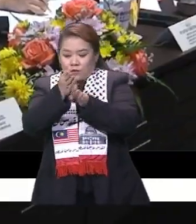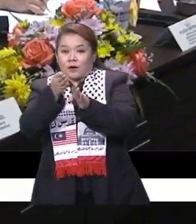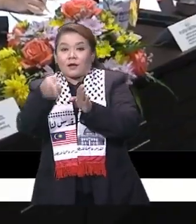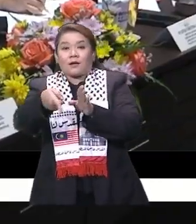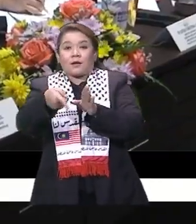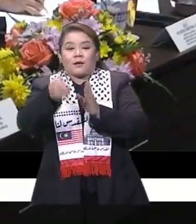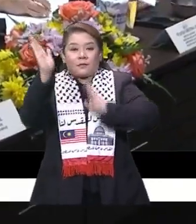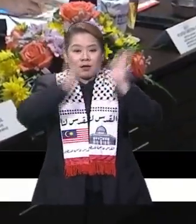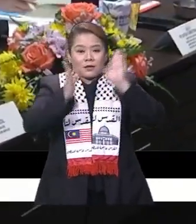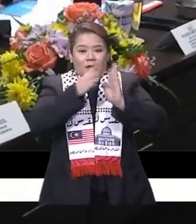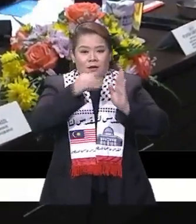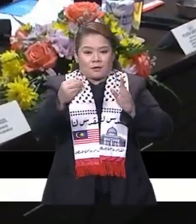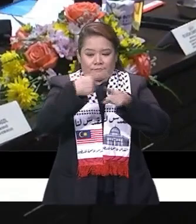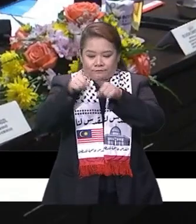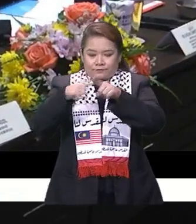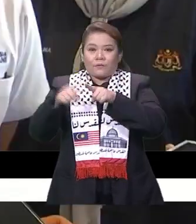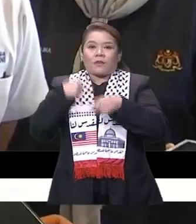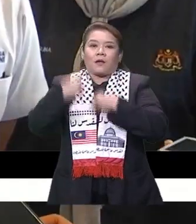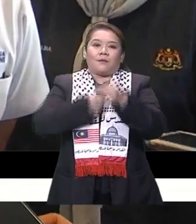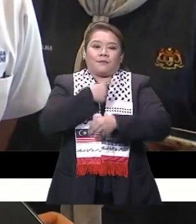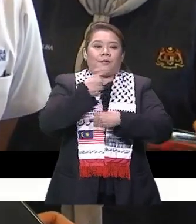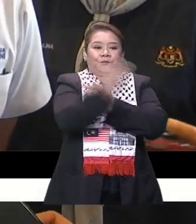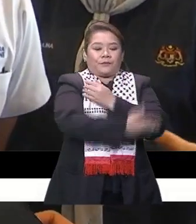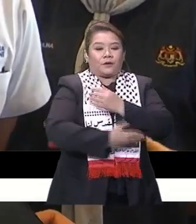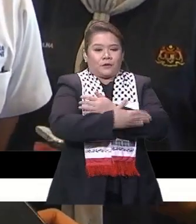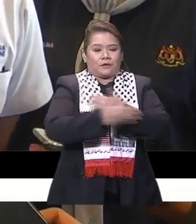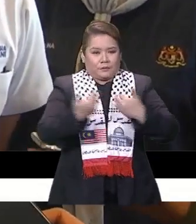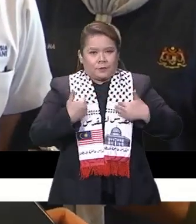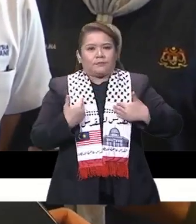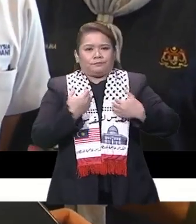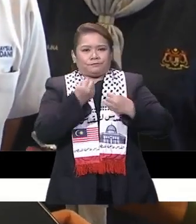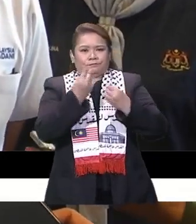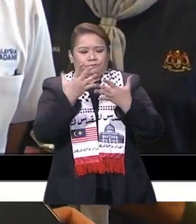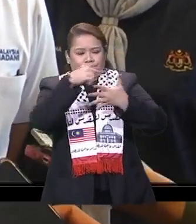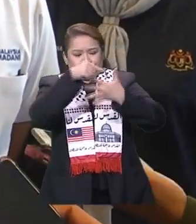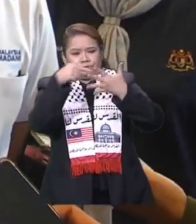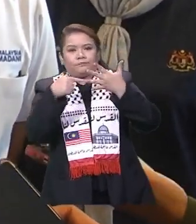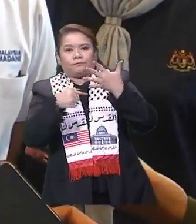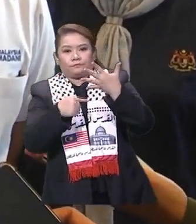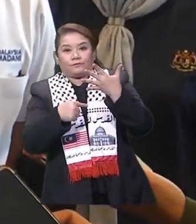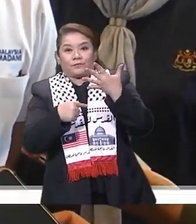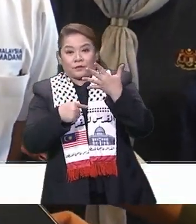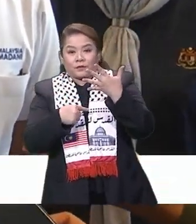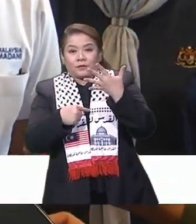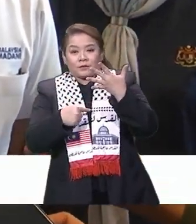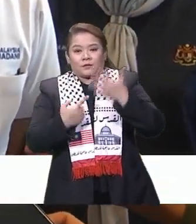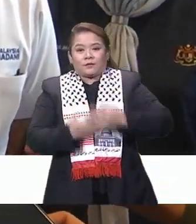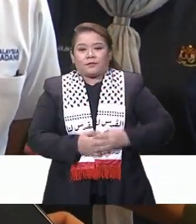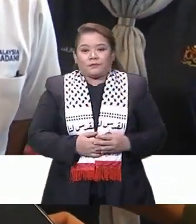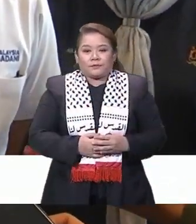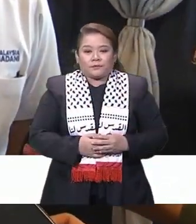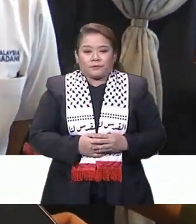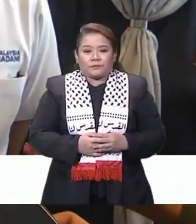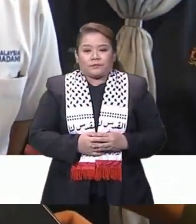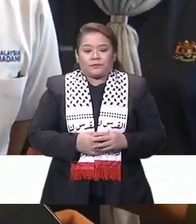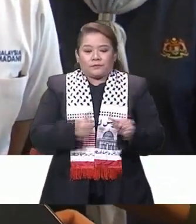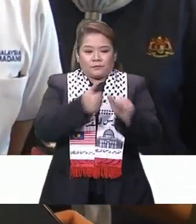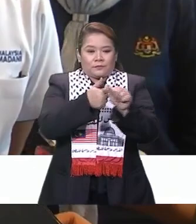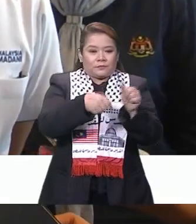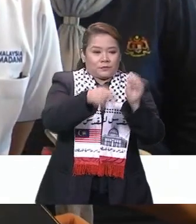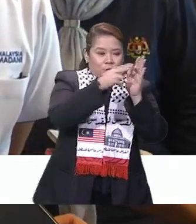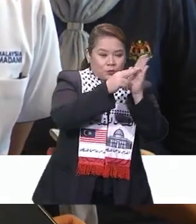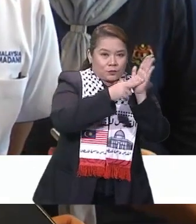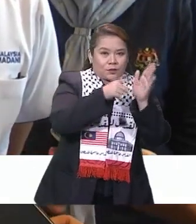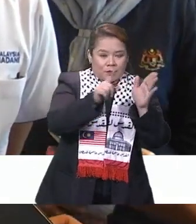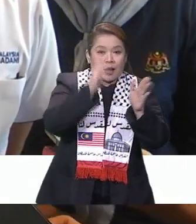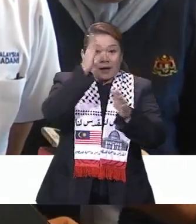serta aspek-aspek penting berkaitan negara. Dia ada beberapa perkara yang bersifat protokol yang memang akan kita